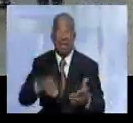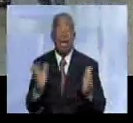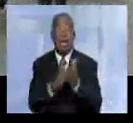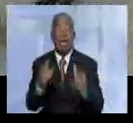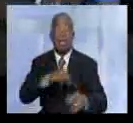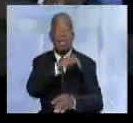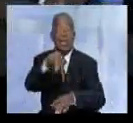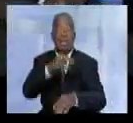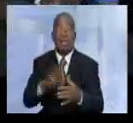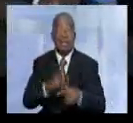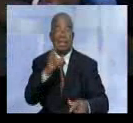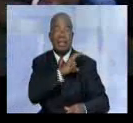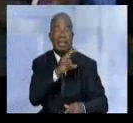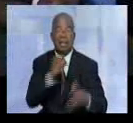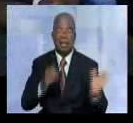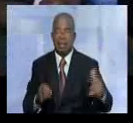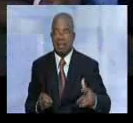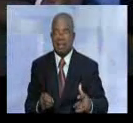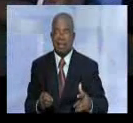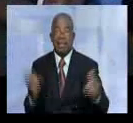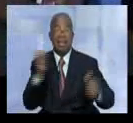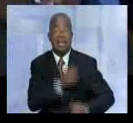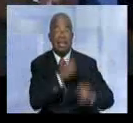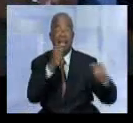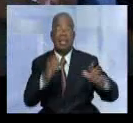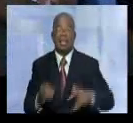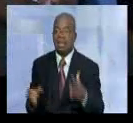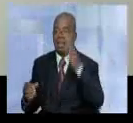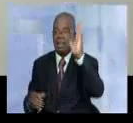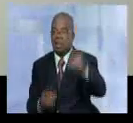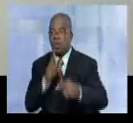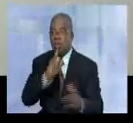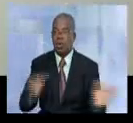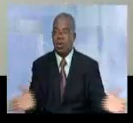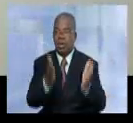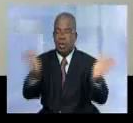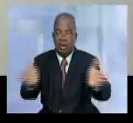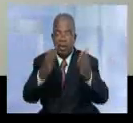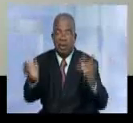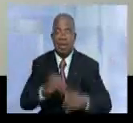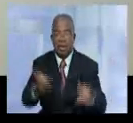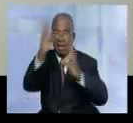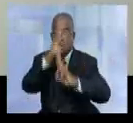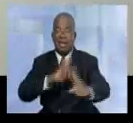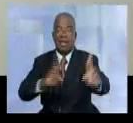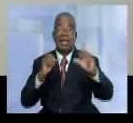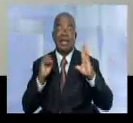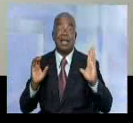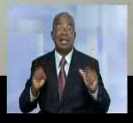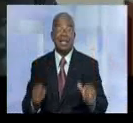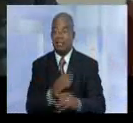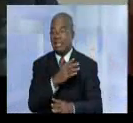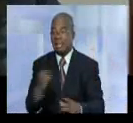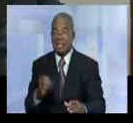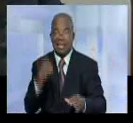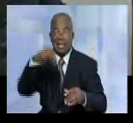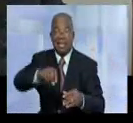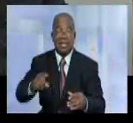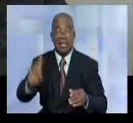d'infanterie d'Akwedo, les forces de sécurité et de défense ont été exhortées à veiller au respect des engagements pris par le gouvernement